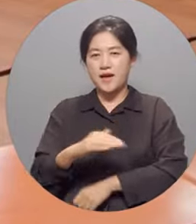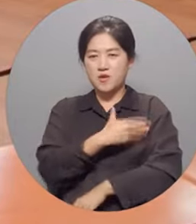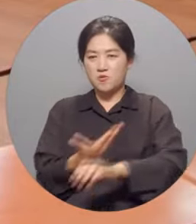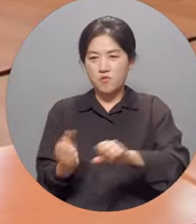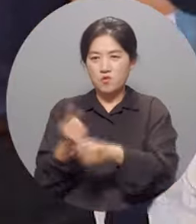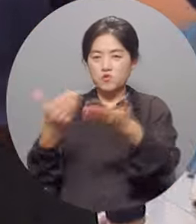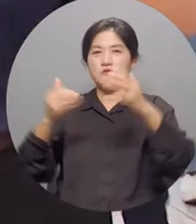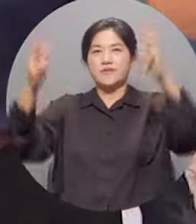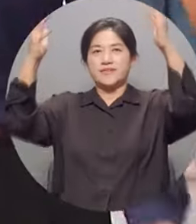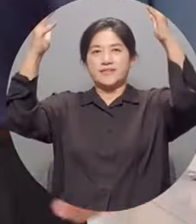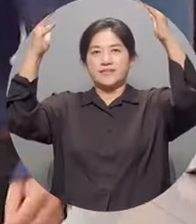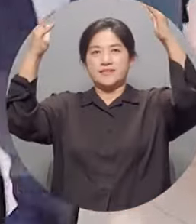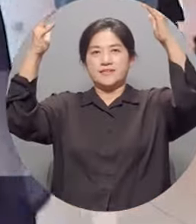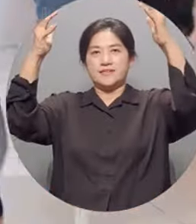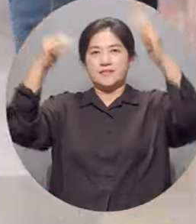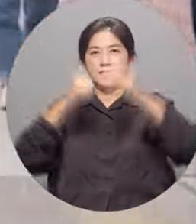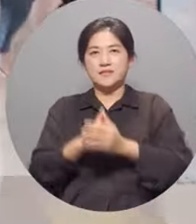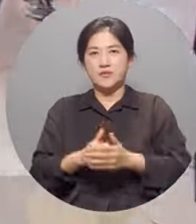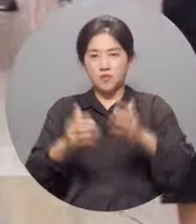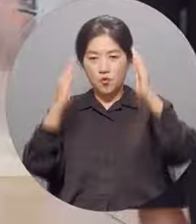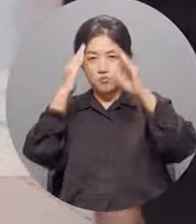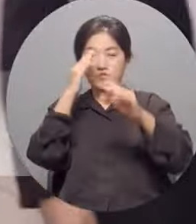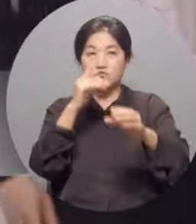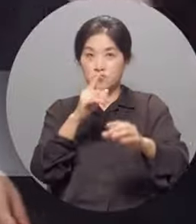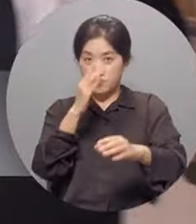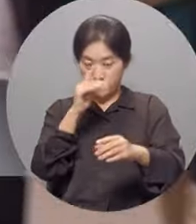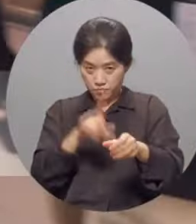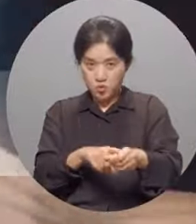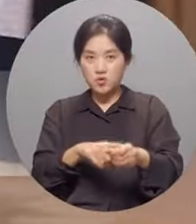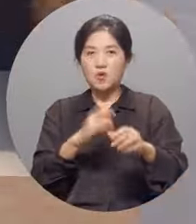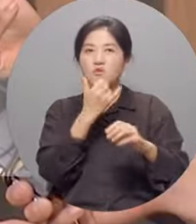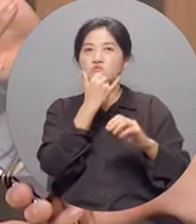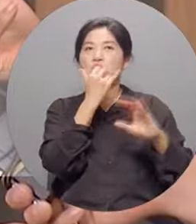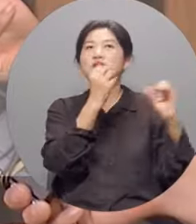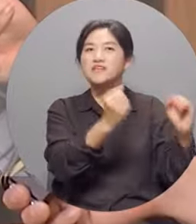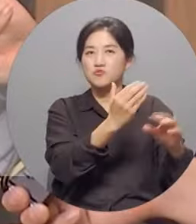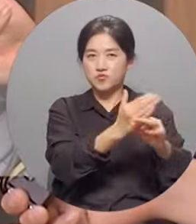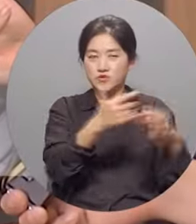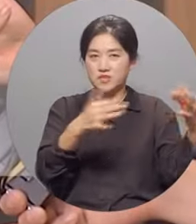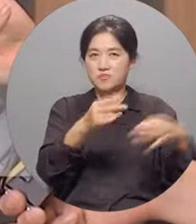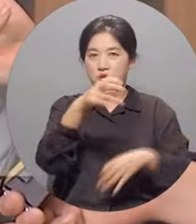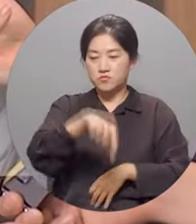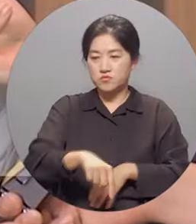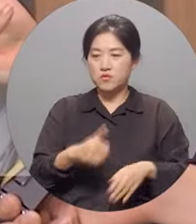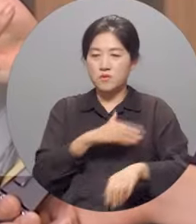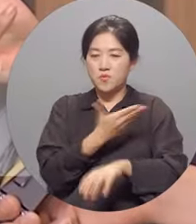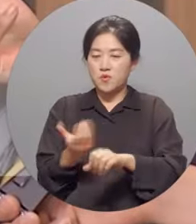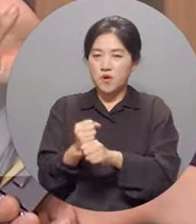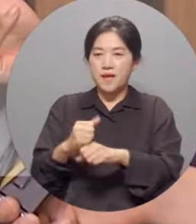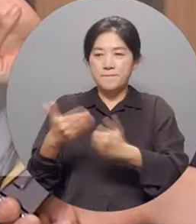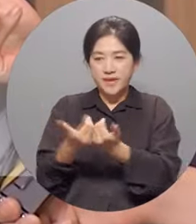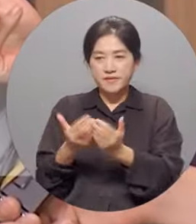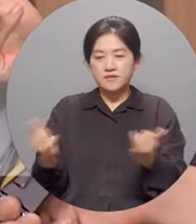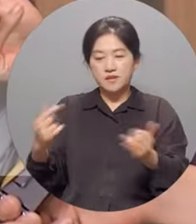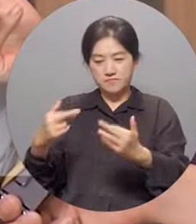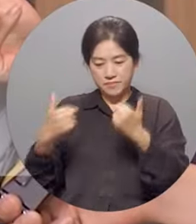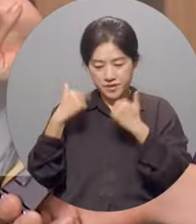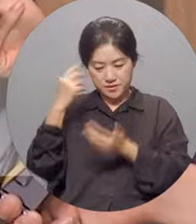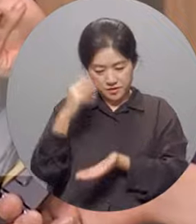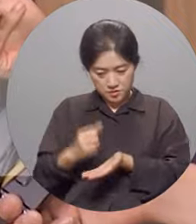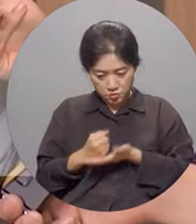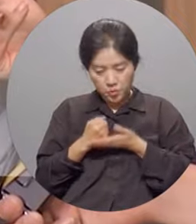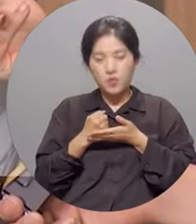환영했습니다. 유학자 독일에 머물고 있는 김 전 지사는 복권에 반대한 분들의 비판도 헤아리며 사회를